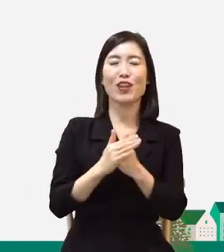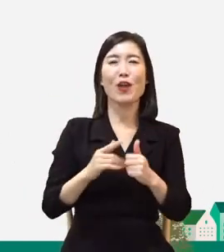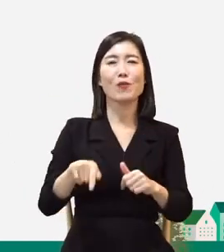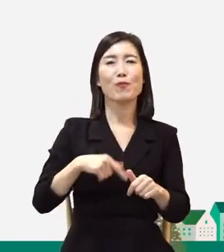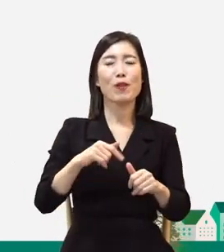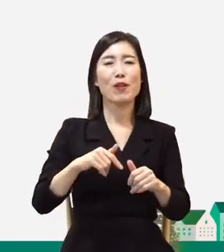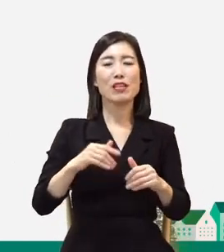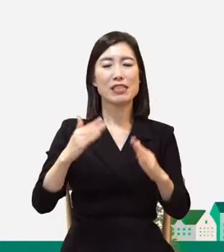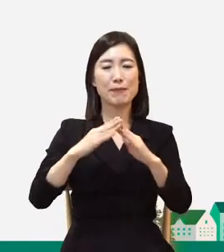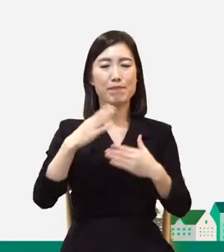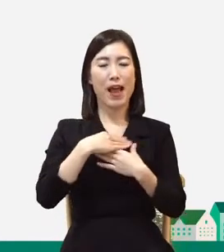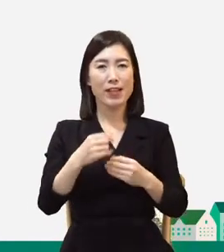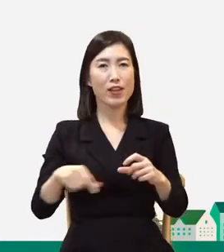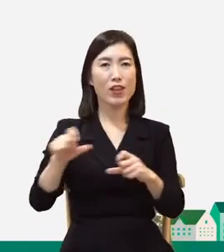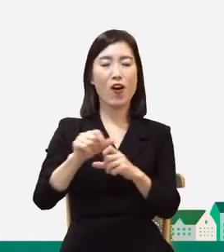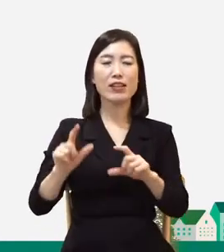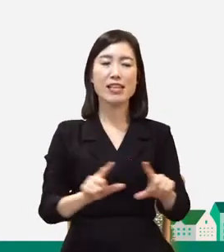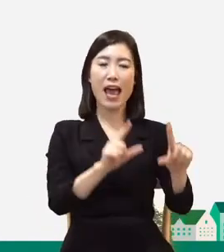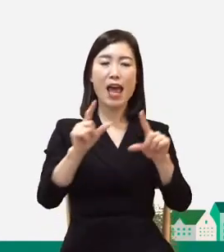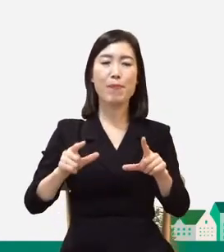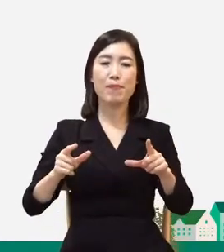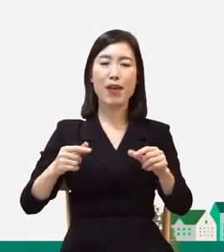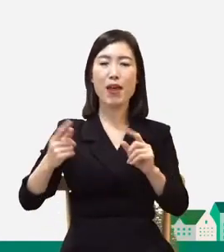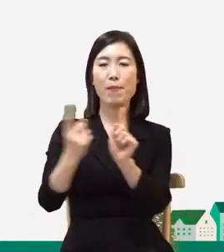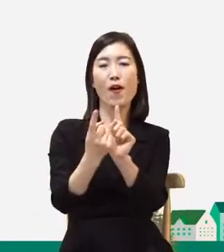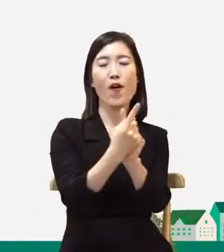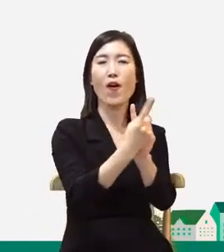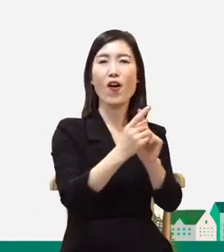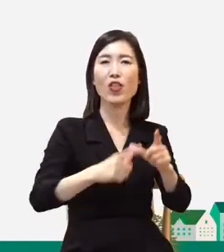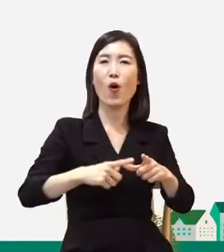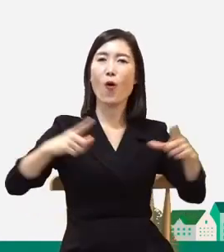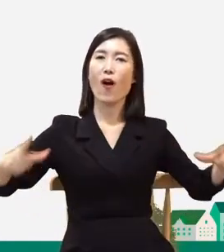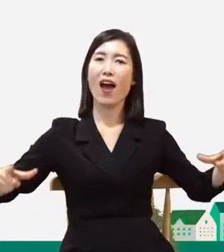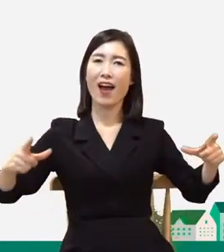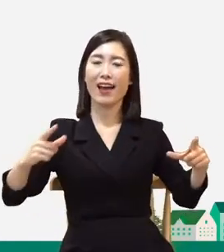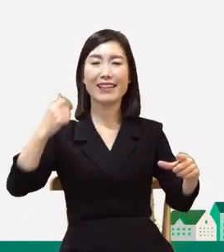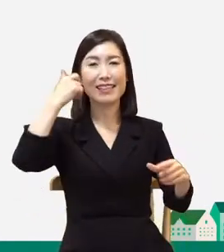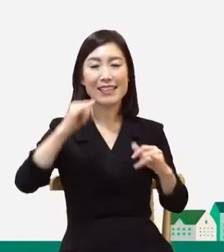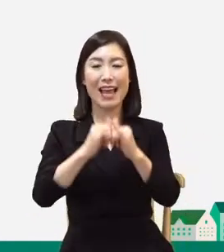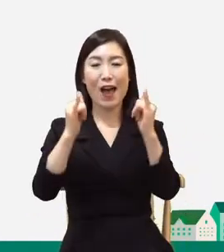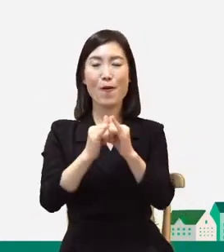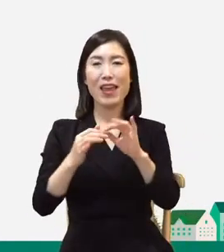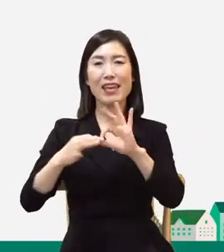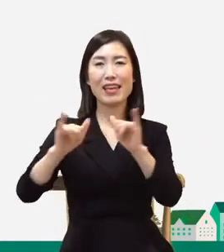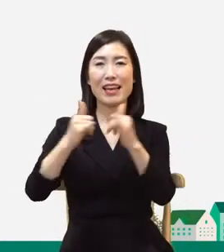안정성을 통해서 삶의 영역을 확보하는 것을 확인할 수가 있었습니다.